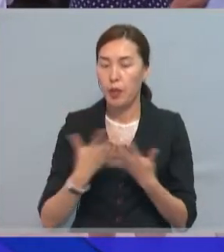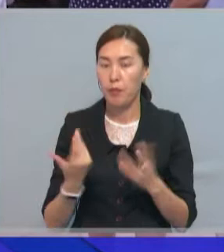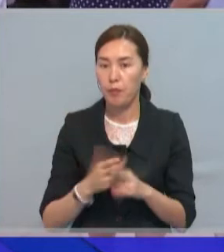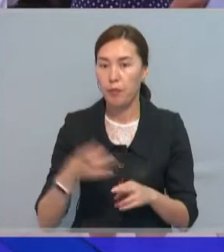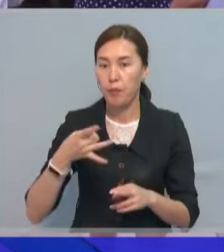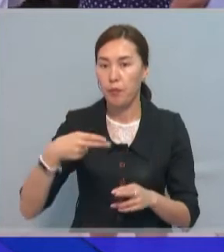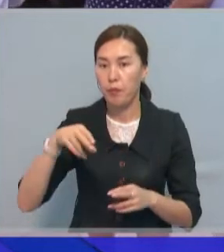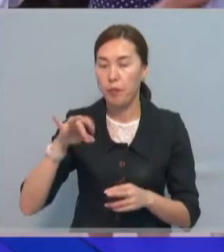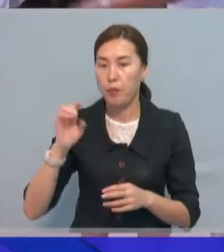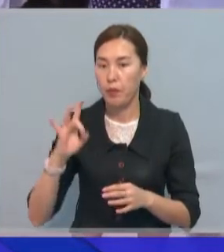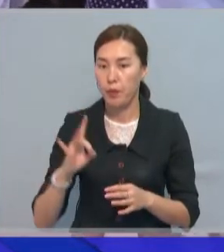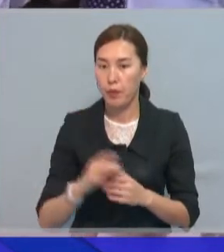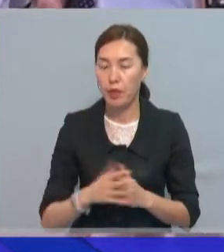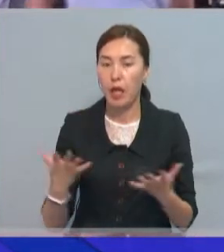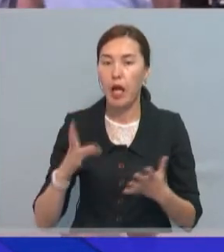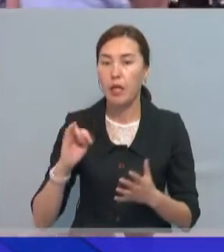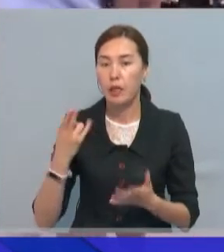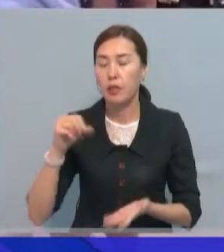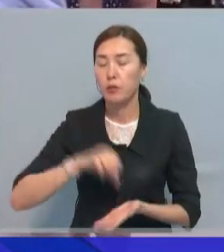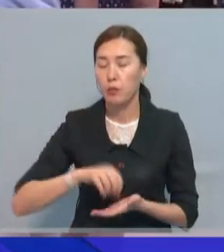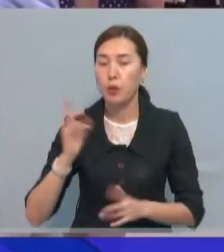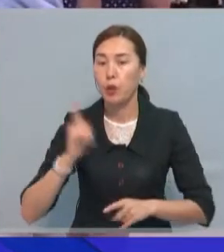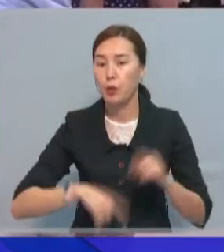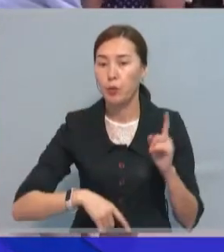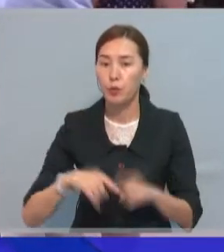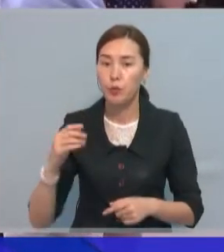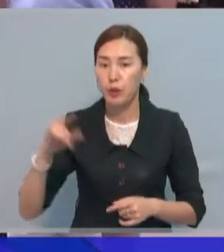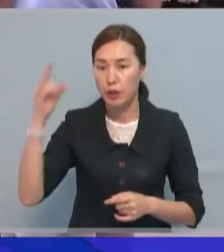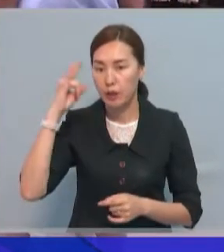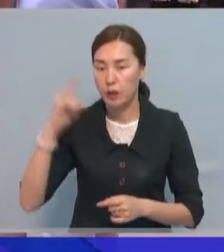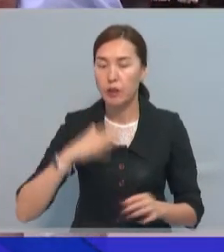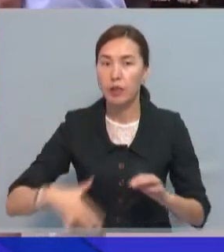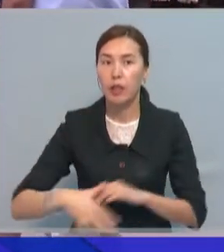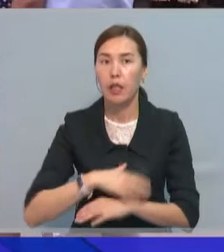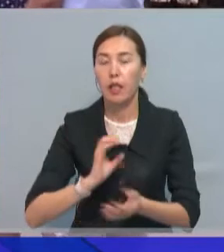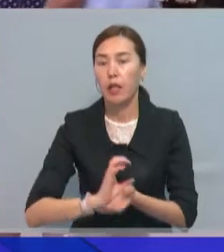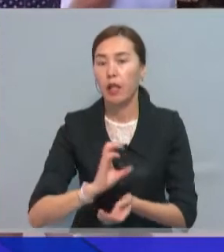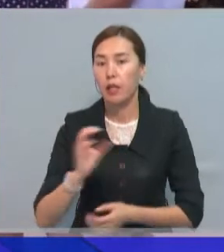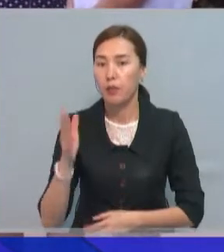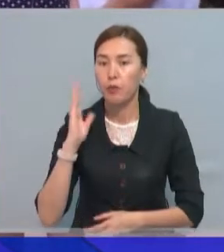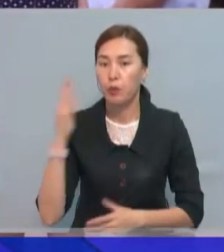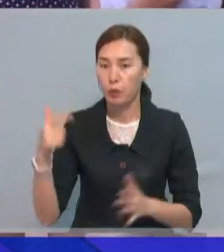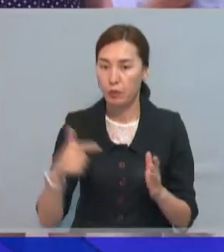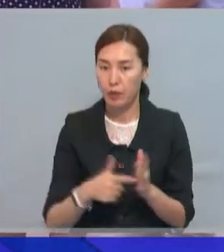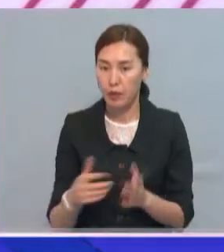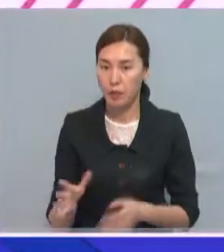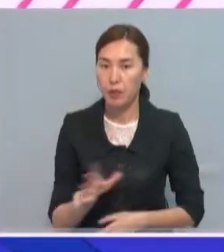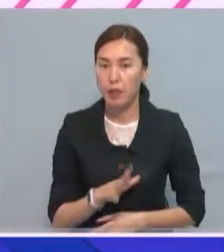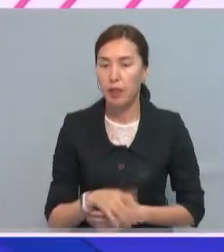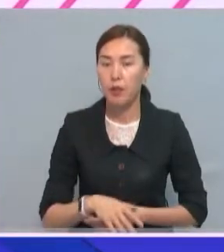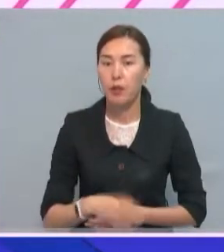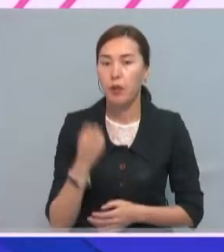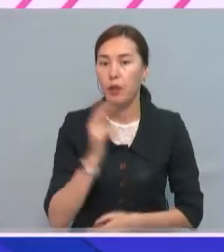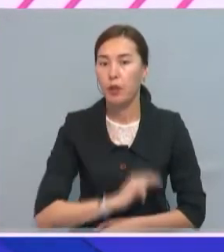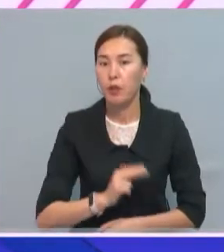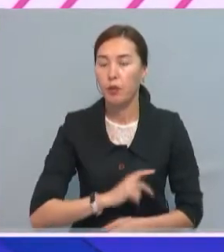осы Риддердегі қай ұлттың өкілі болмасын бауырларымызға, яғни қазақстандықтарға жеткізуді алдымызға мақсат қылып қойғанбыз. Игі